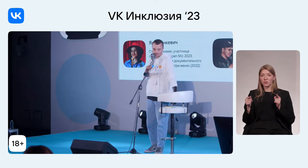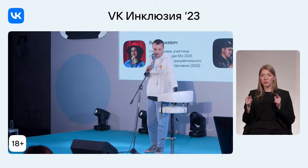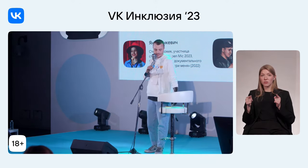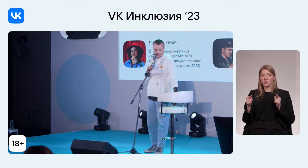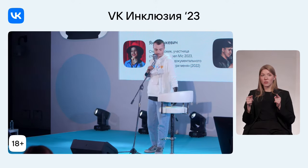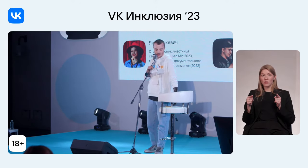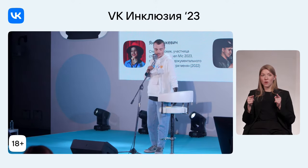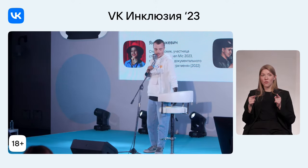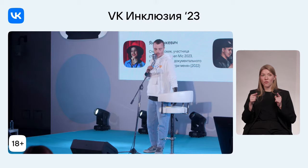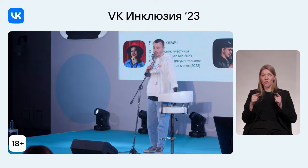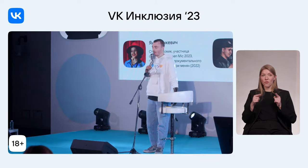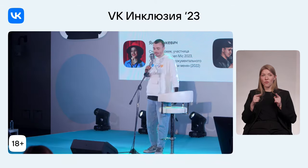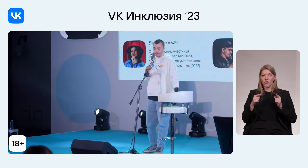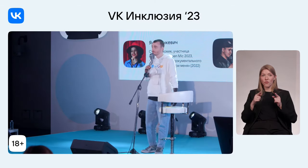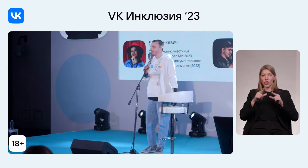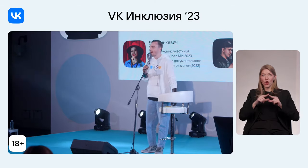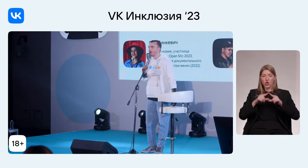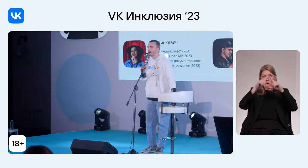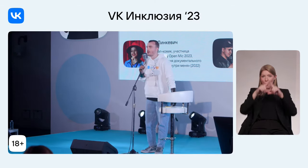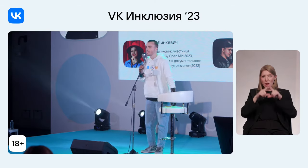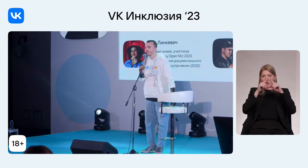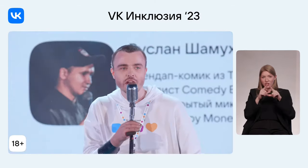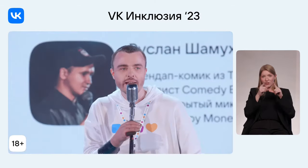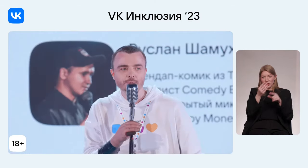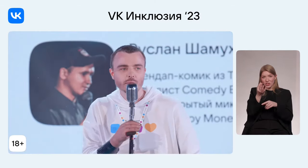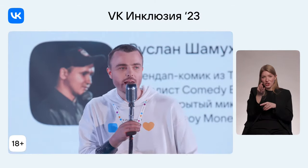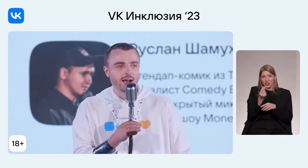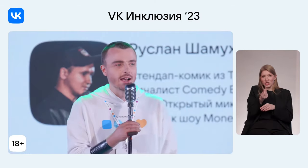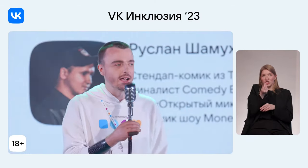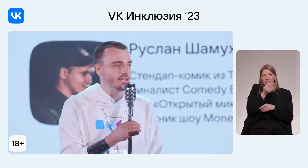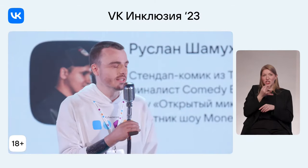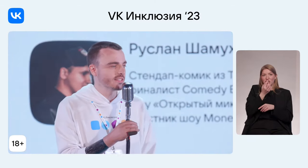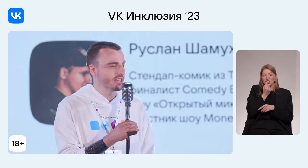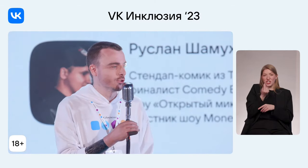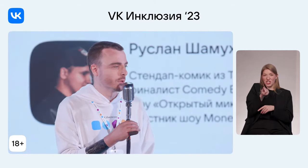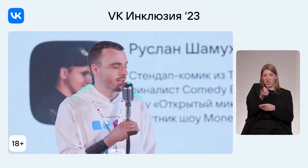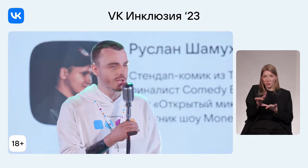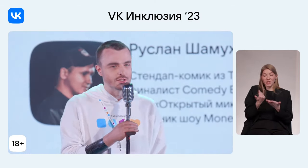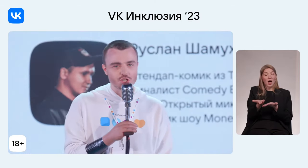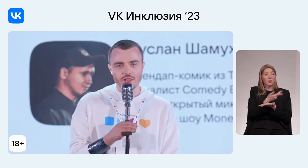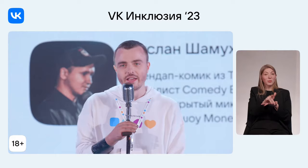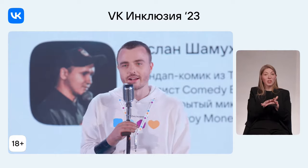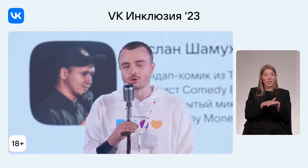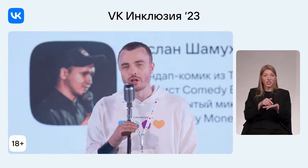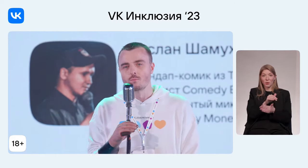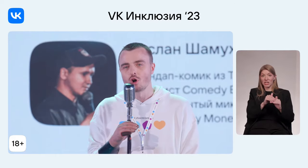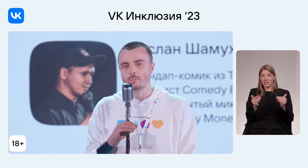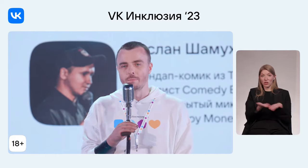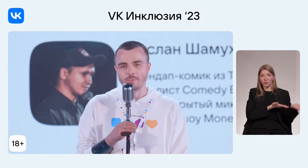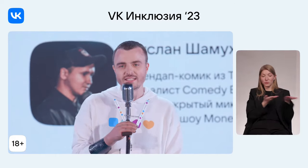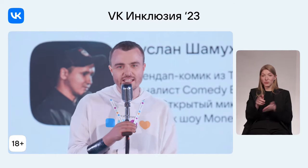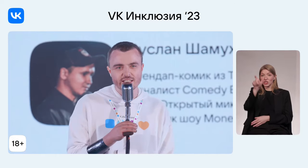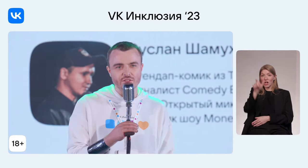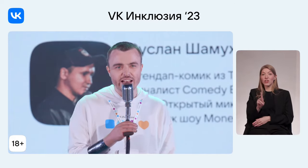последнее было. Спасибо. Да. Мы продолжаем. И на сцену приглашается человек, который мог